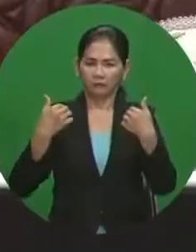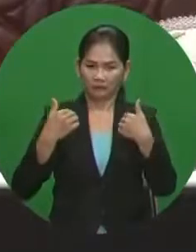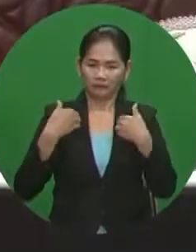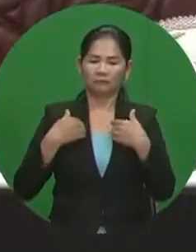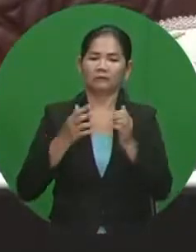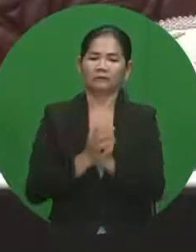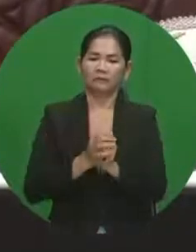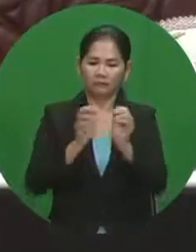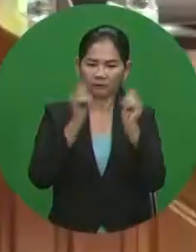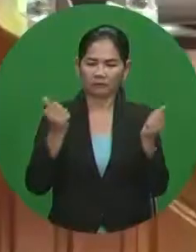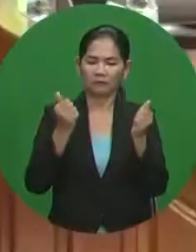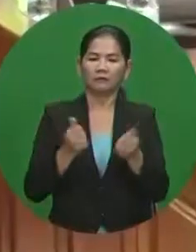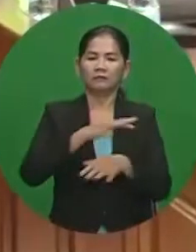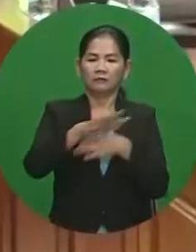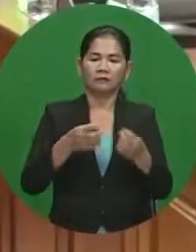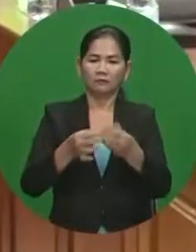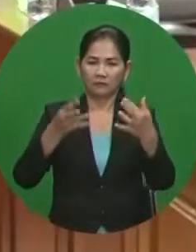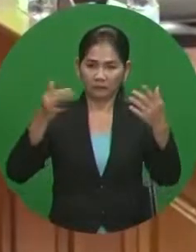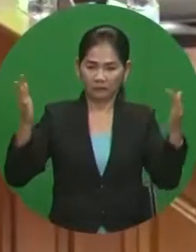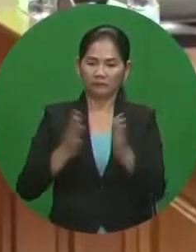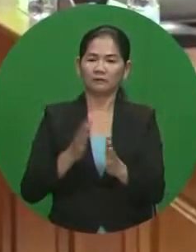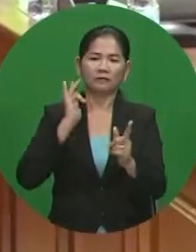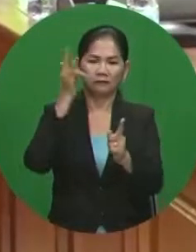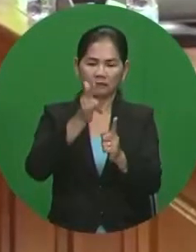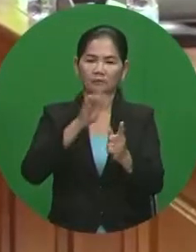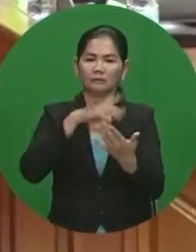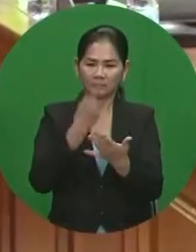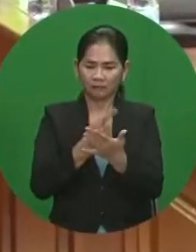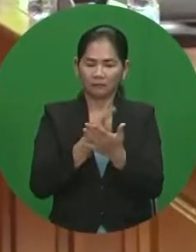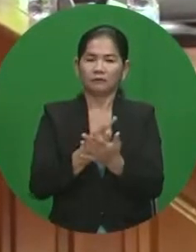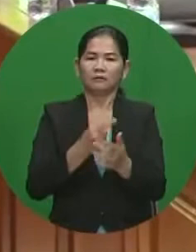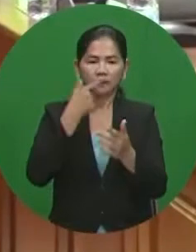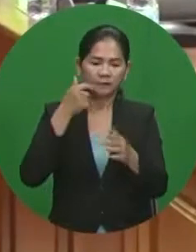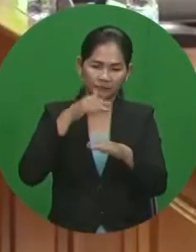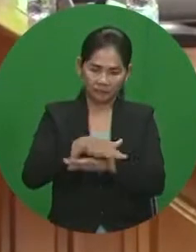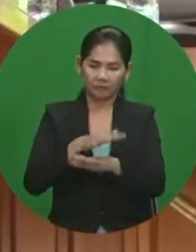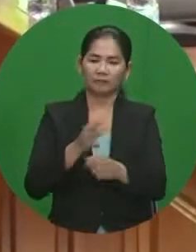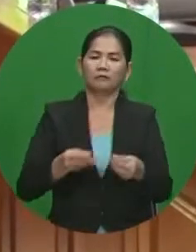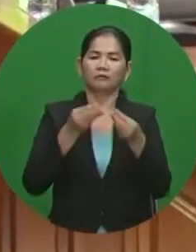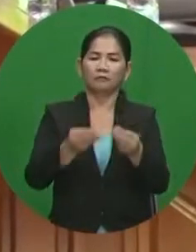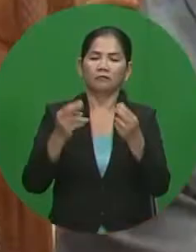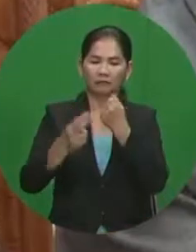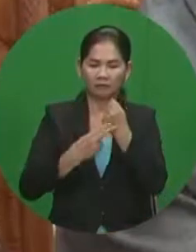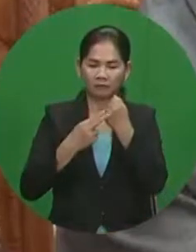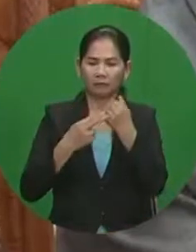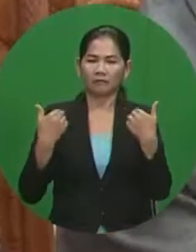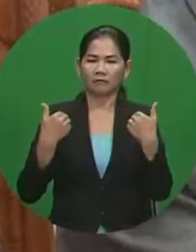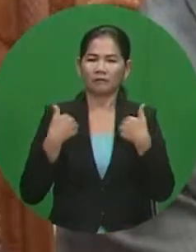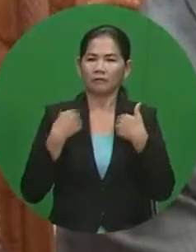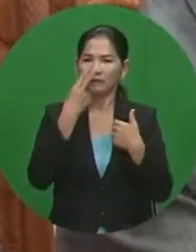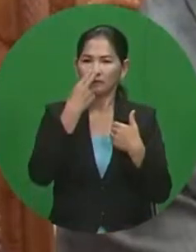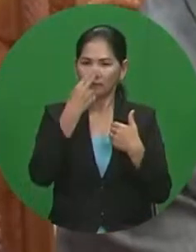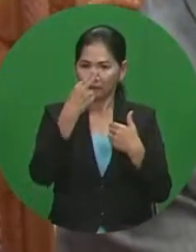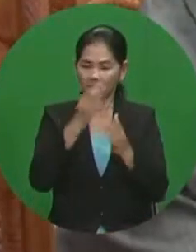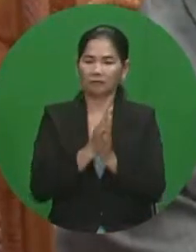ណ្ដាអ្នកសារព័ត៌មានជាច្រើនទៀតក៏មានបំណងចូលរួមផ្ដល់ឈាមដែរដើម្បីទុកជួយសង្គ្រោះអាយុជីវិតអ្នកដែល